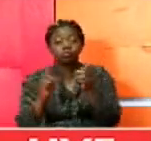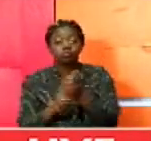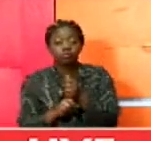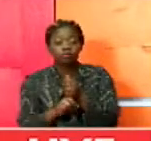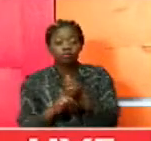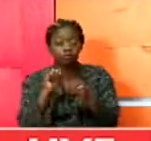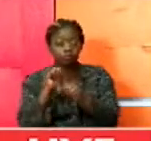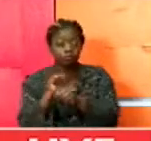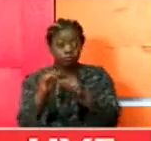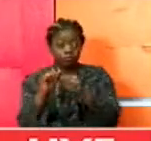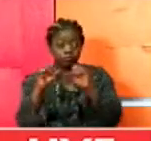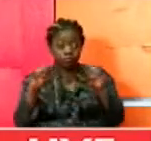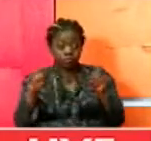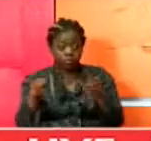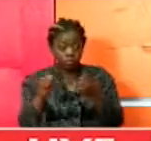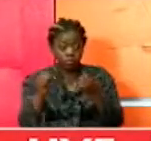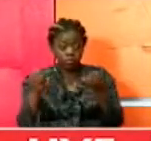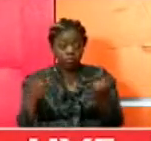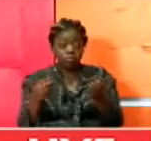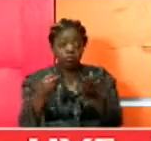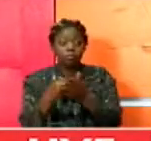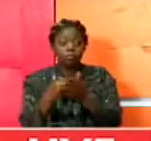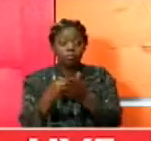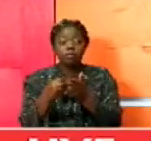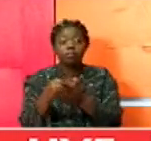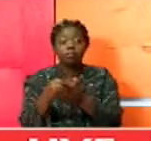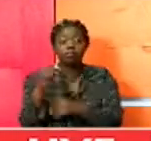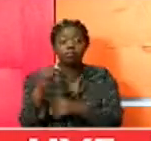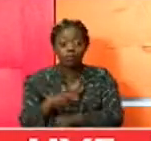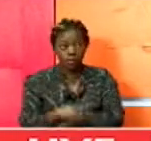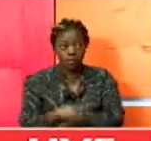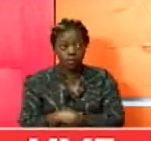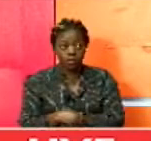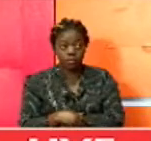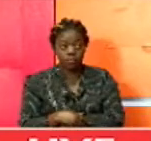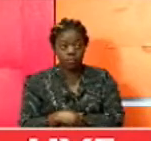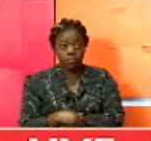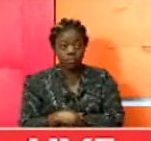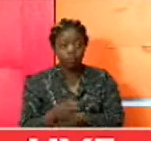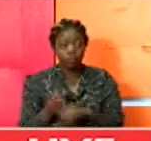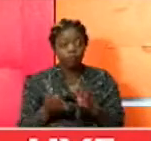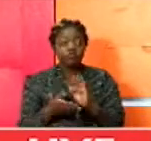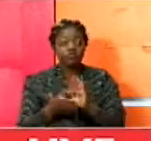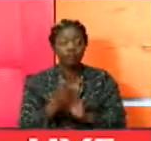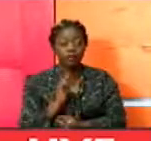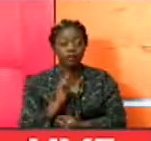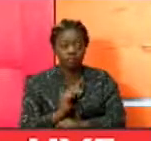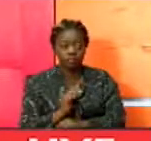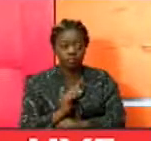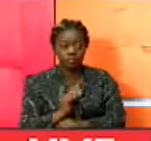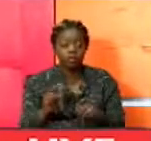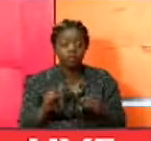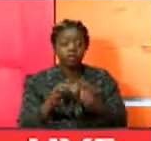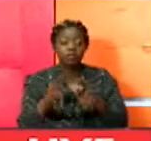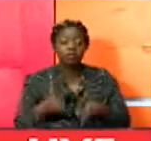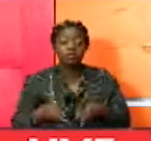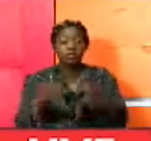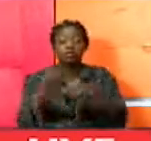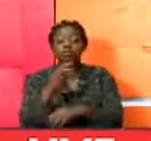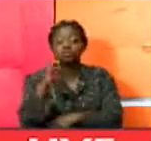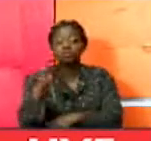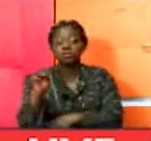babakolako ate bagezaako okulaba nti sente ezo zivaayo mangu. Mu ngeri emu ssentebe